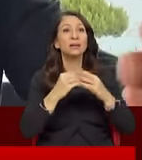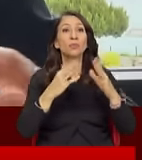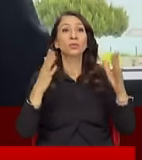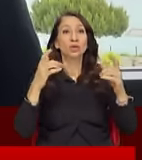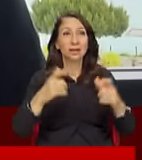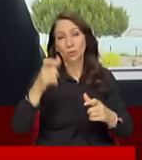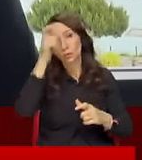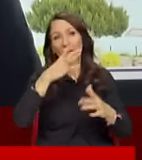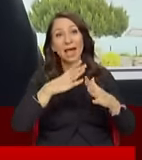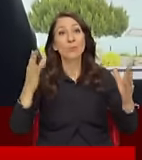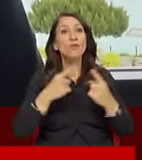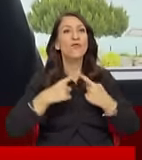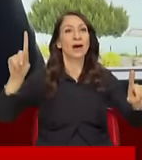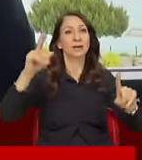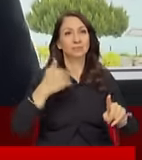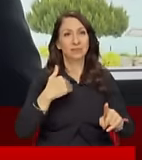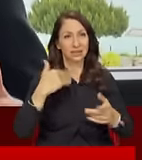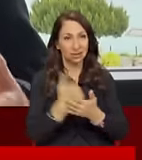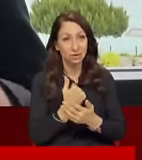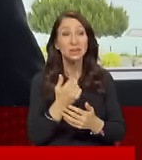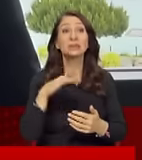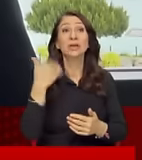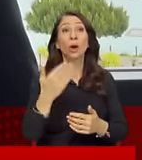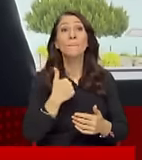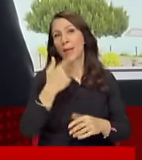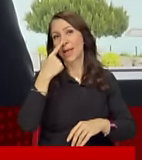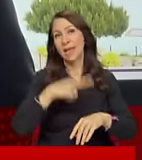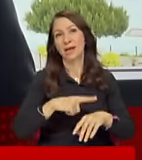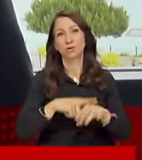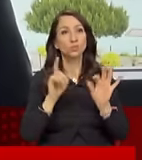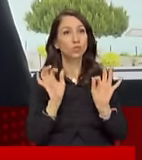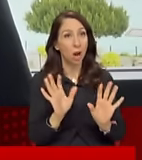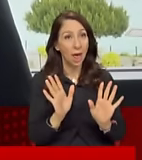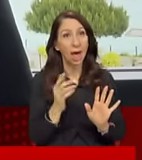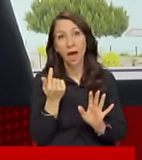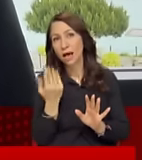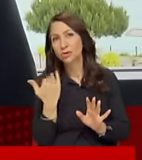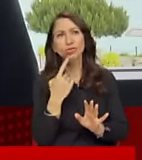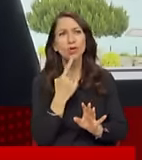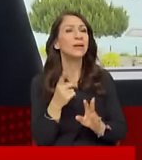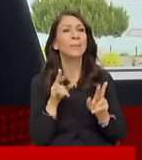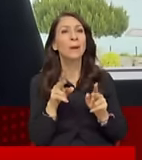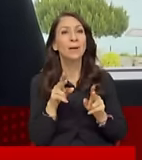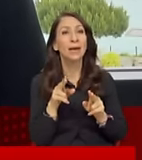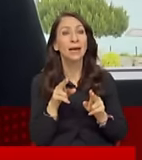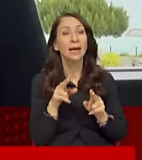de Türkiye'deki en büyük farkı atacağız. Daha sonra da benim inancım şu, az önce de söylediğim gibi